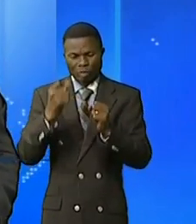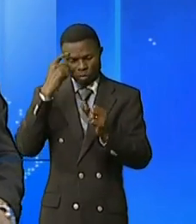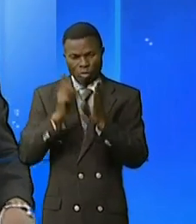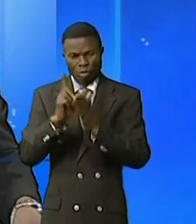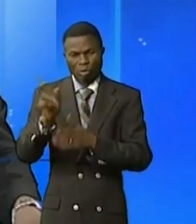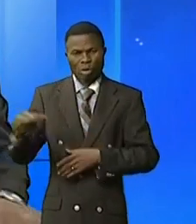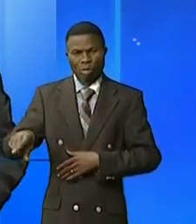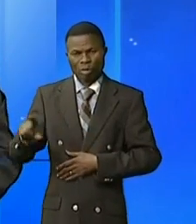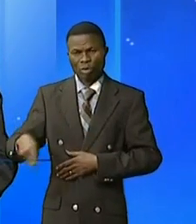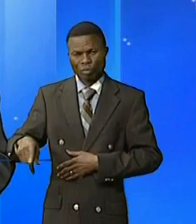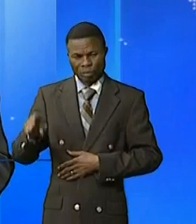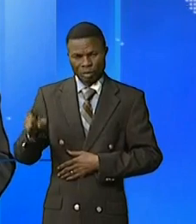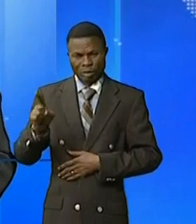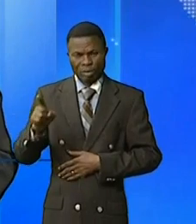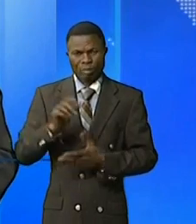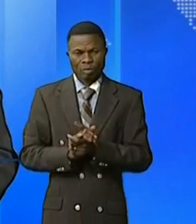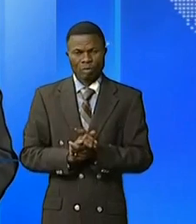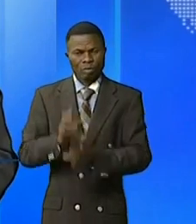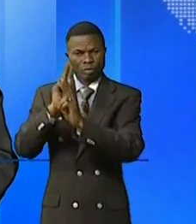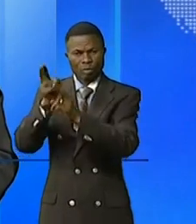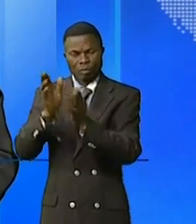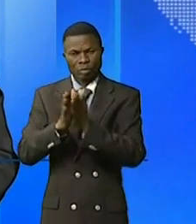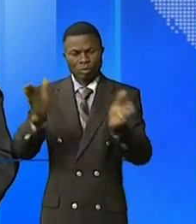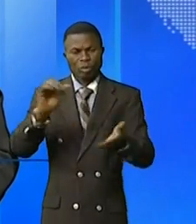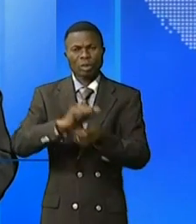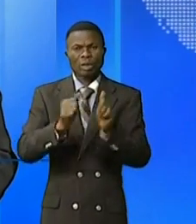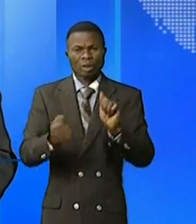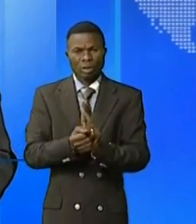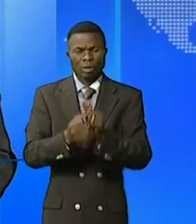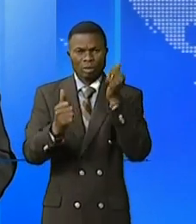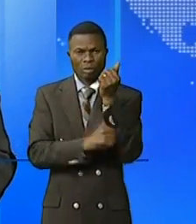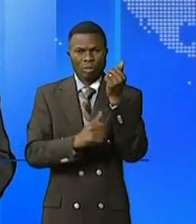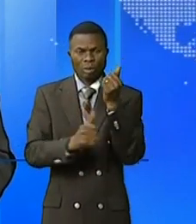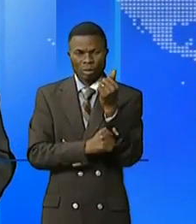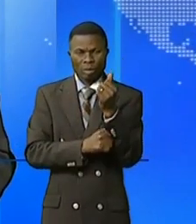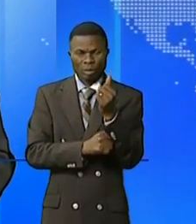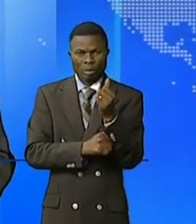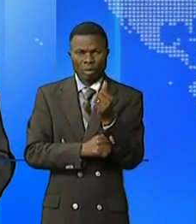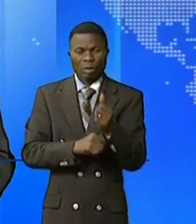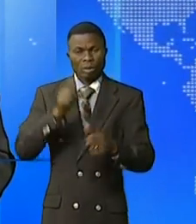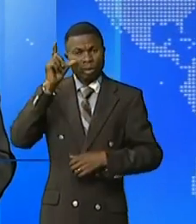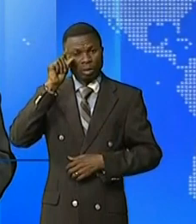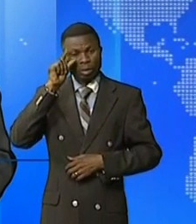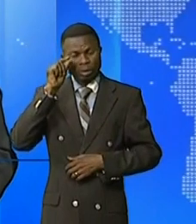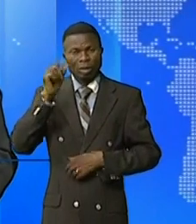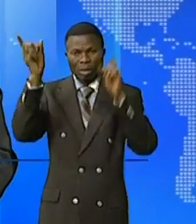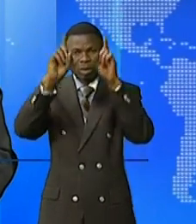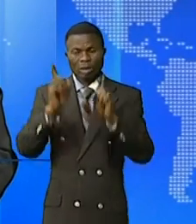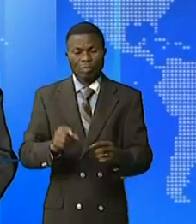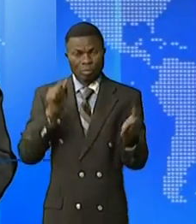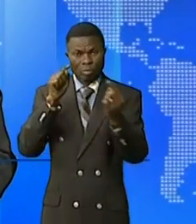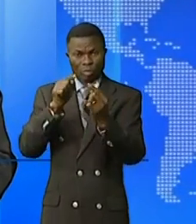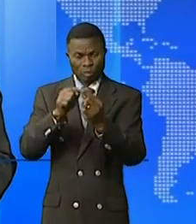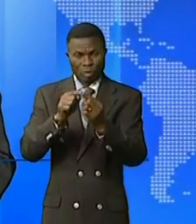leur province. Faire un état de lieu général de la situation des personnes atteintes d'albinisme en Afrique, c'est l'objectif